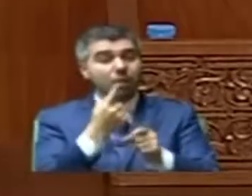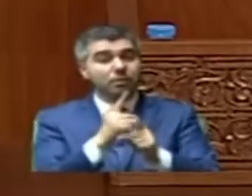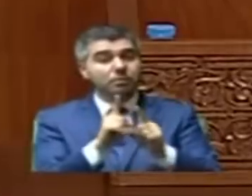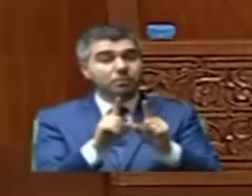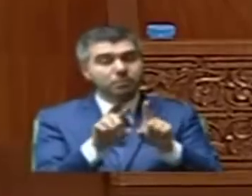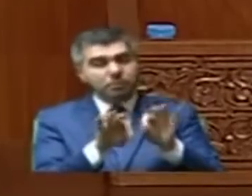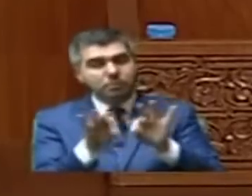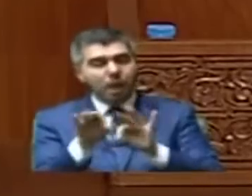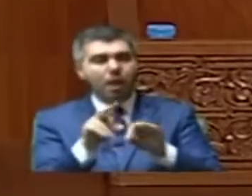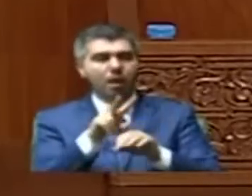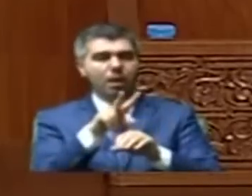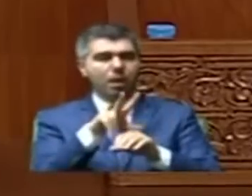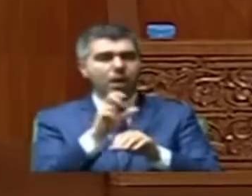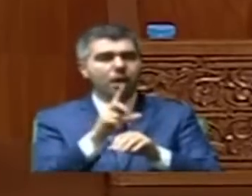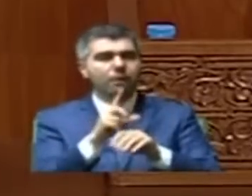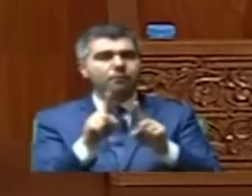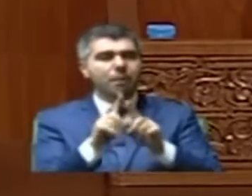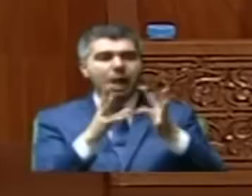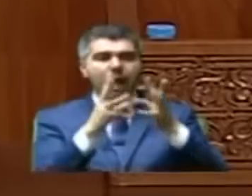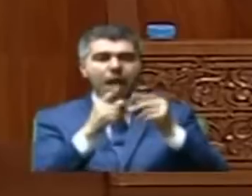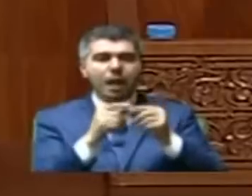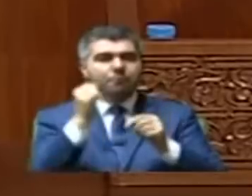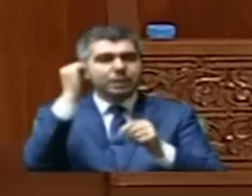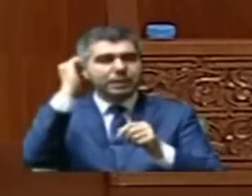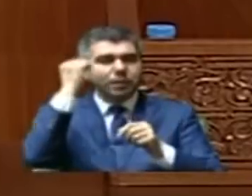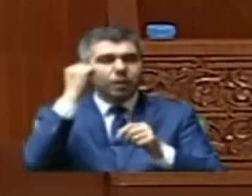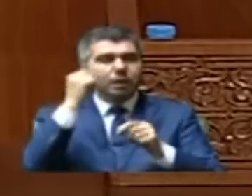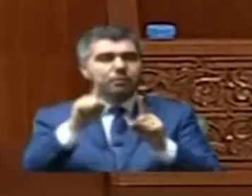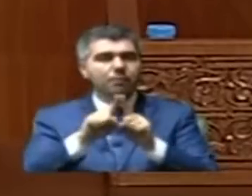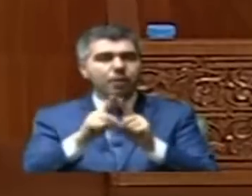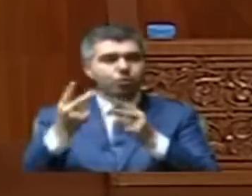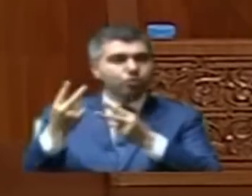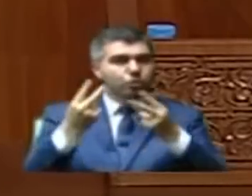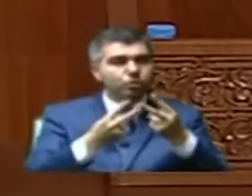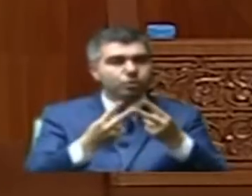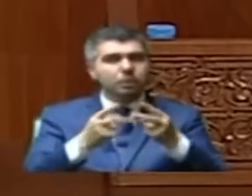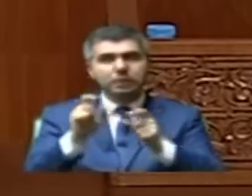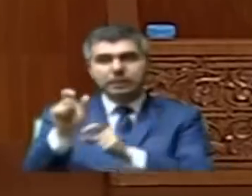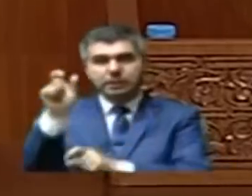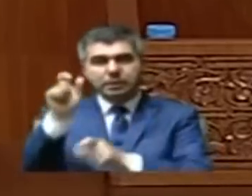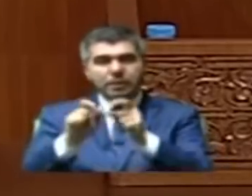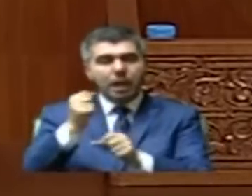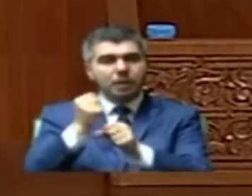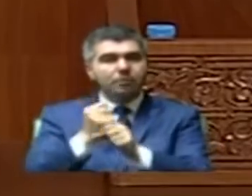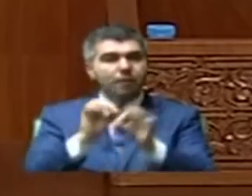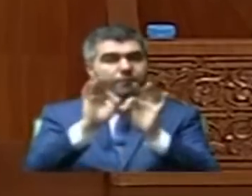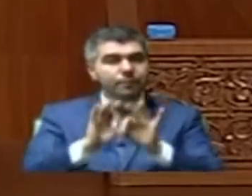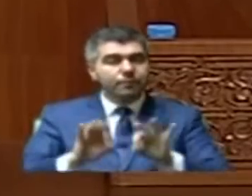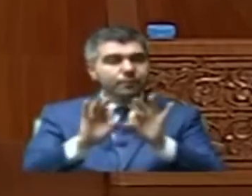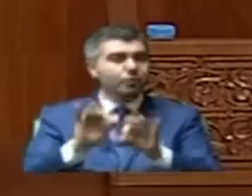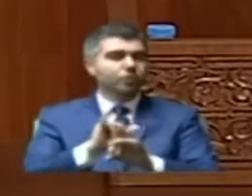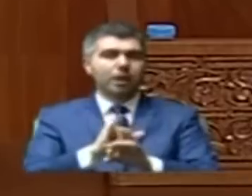كي عرفوا بان التكوين كاين عندهم الارقام ديال التكوين ماغادي يغامر يجي وما يلقاش الاطر التقنيه ما